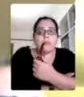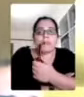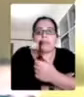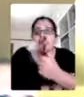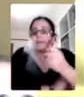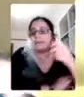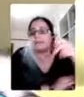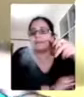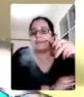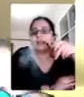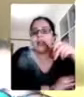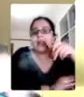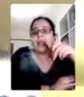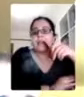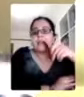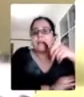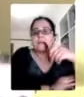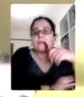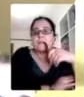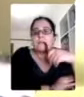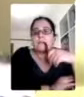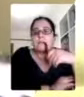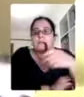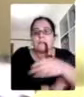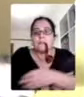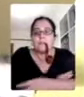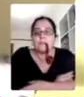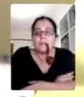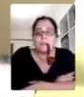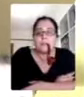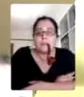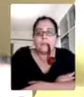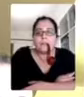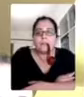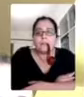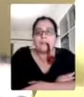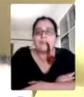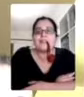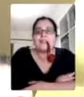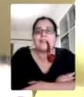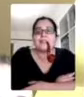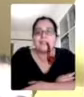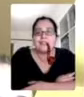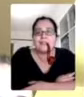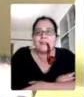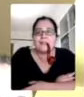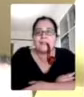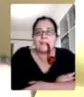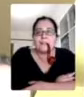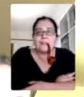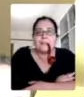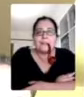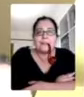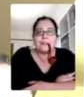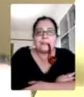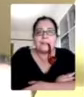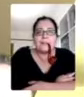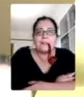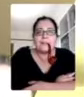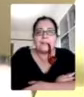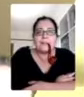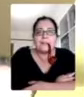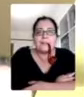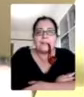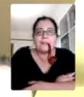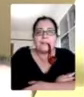yayını tekrar yapalım diyorlar. Valla biz Elif Hanım'la geçen sefer ayda bir yaparız belki diye konuşmuştuk. Geçen hafta seçim